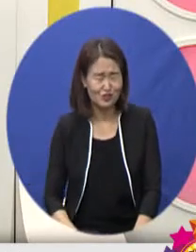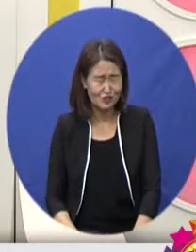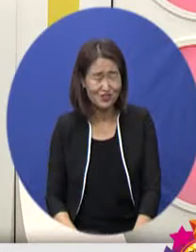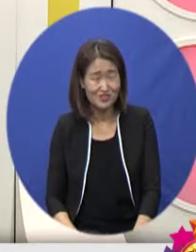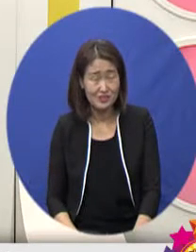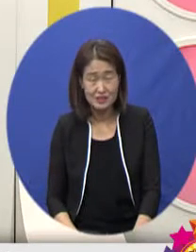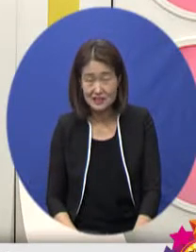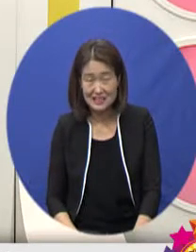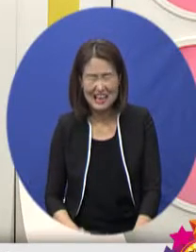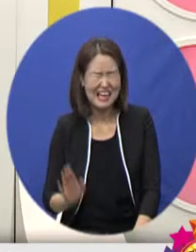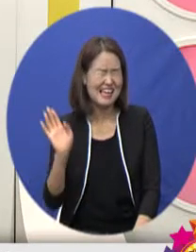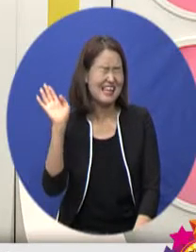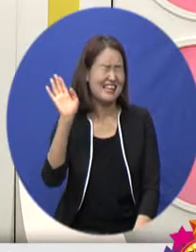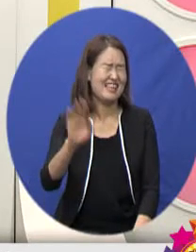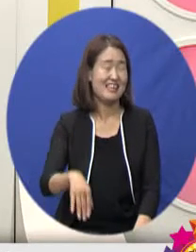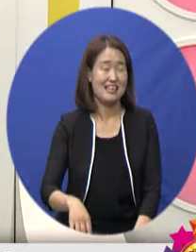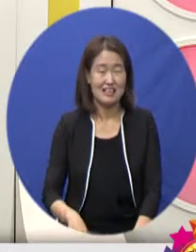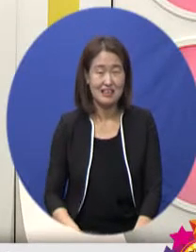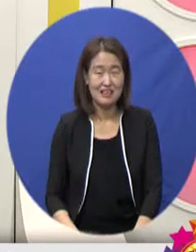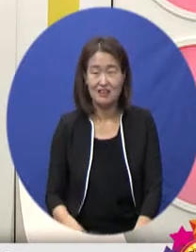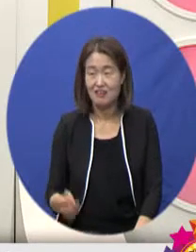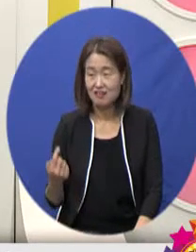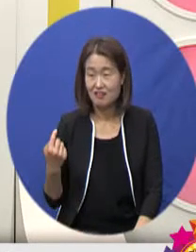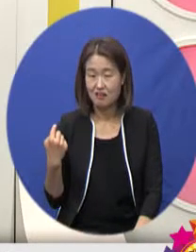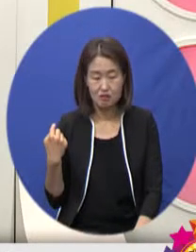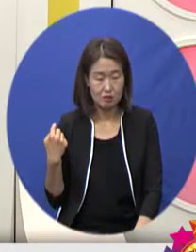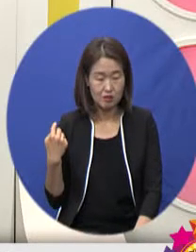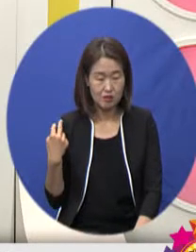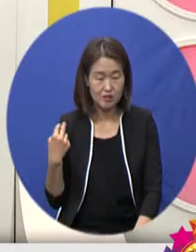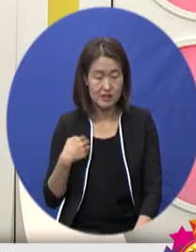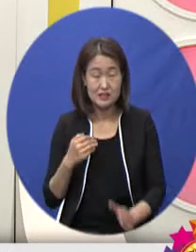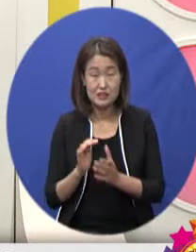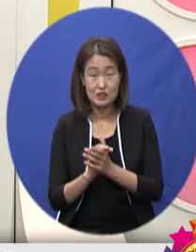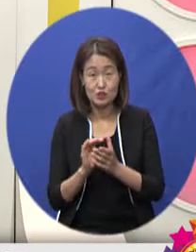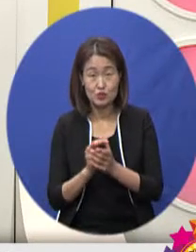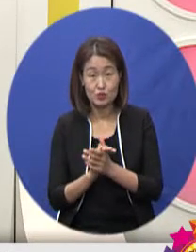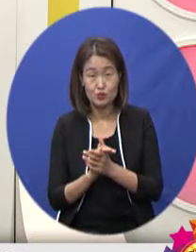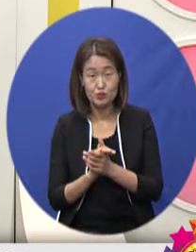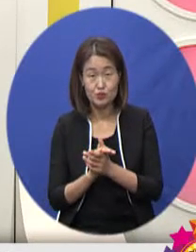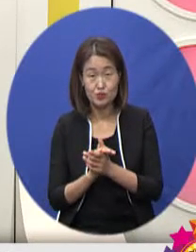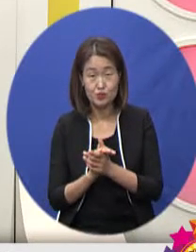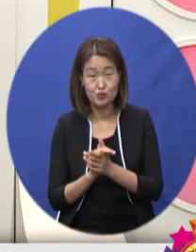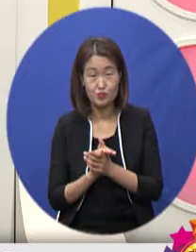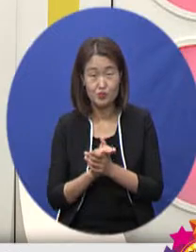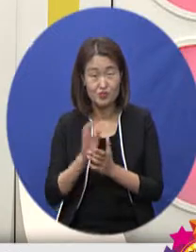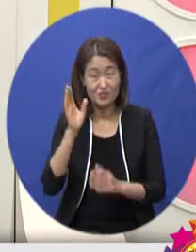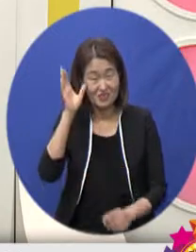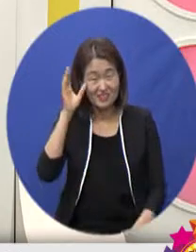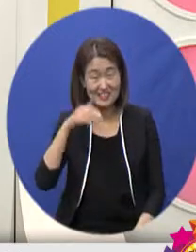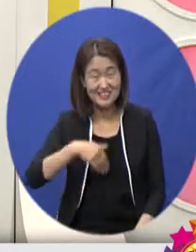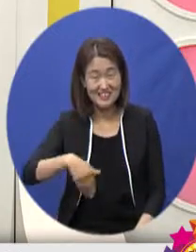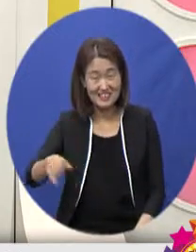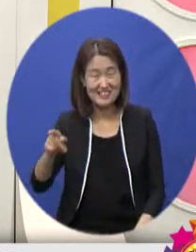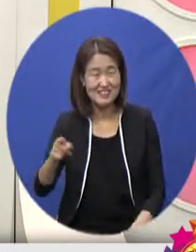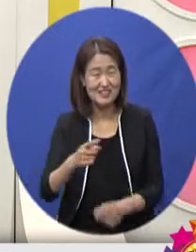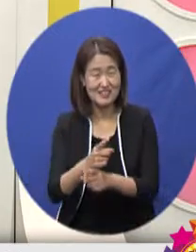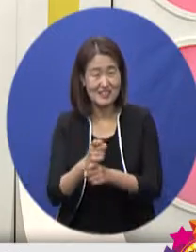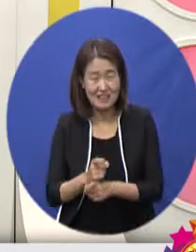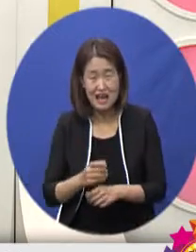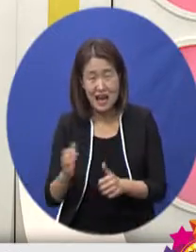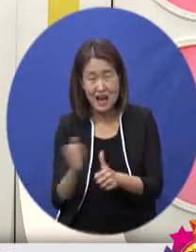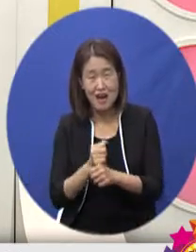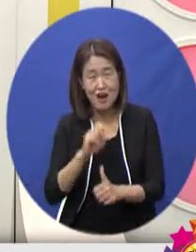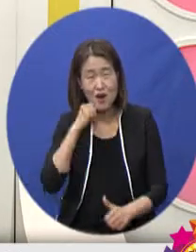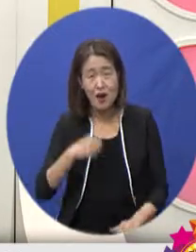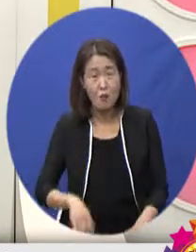왼수. 아, 어저께 우리 키우던 개가 집을 나갔는데요. 개가? 왼수인데 지금. 미치겠다. 못 찾겠어요. 아, 제가